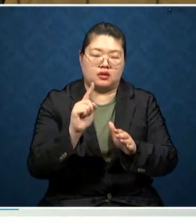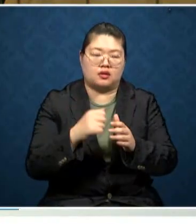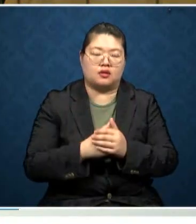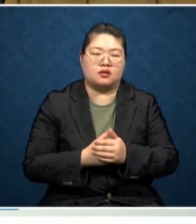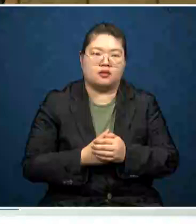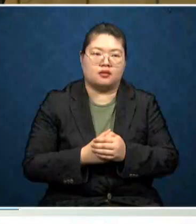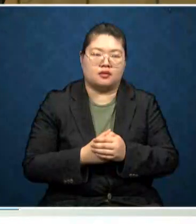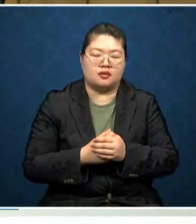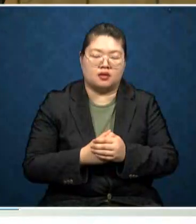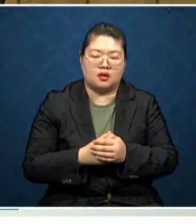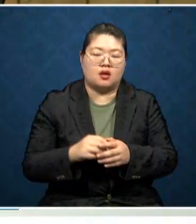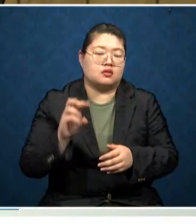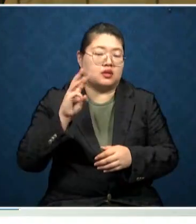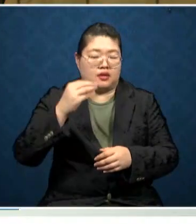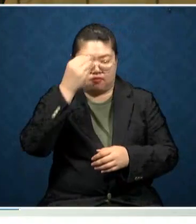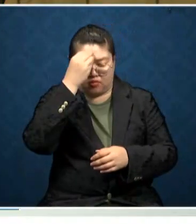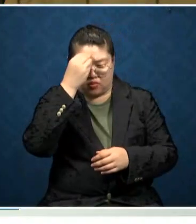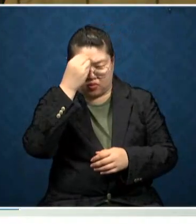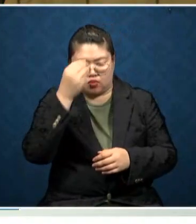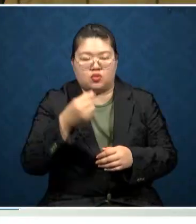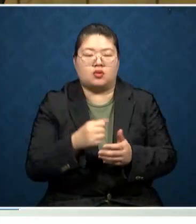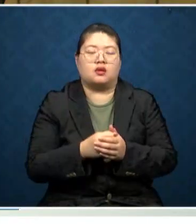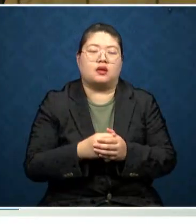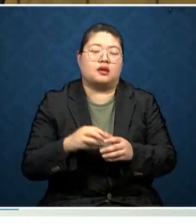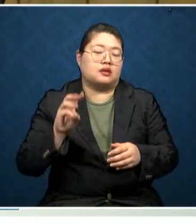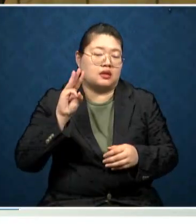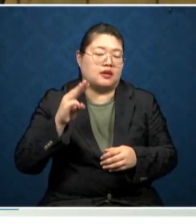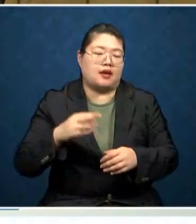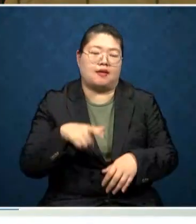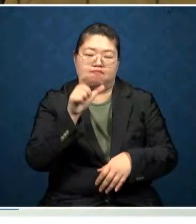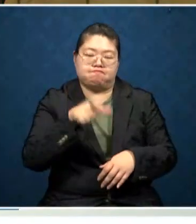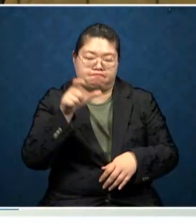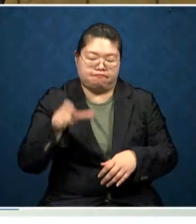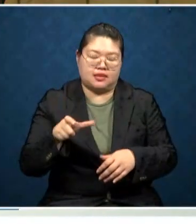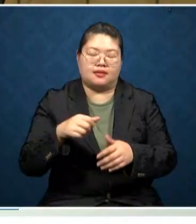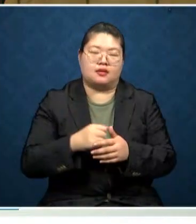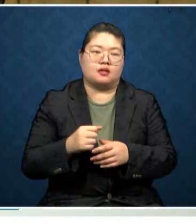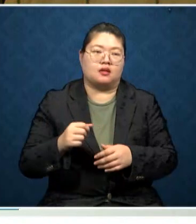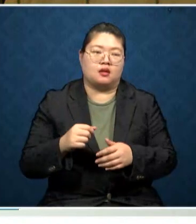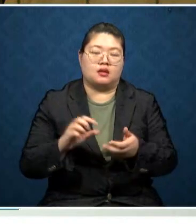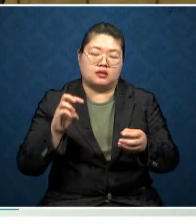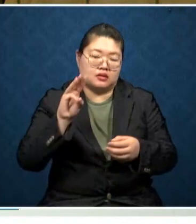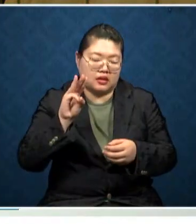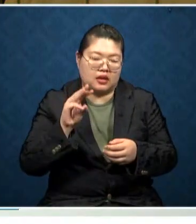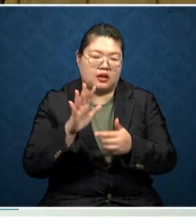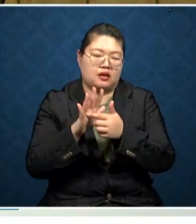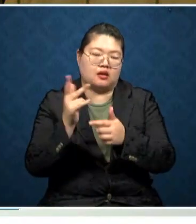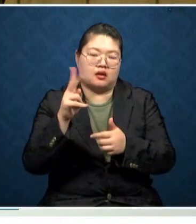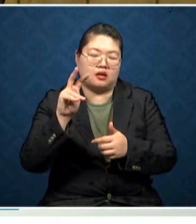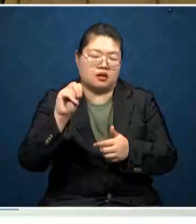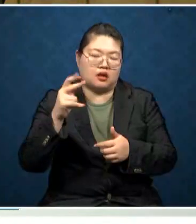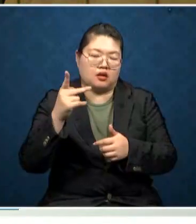สารเกียวโตความตกลงปารีสข้อตกลงแคนคูนตาม